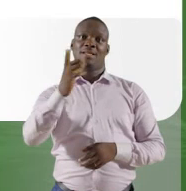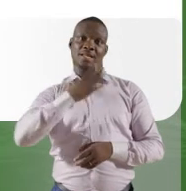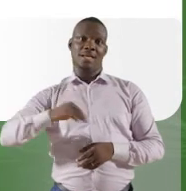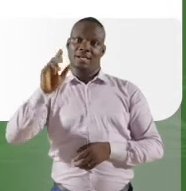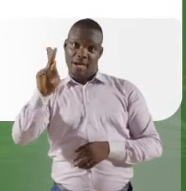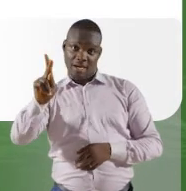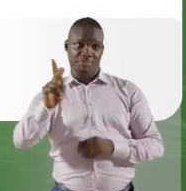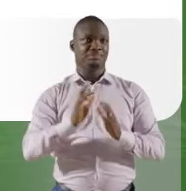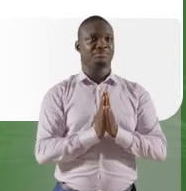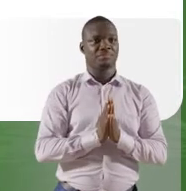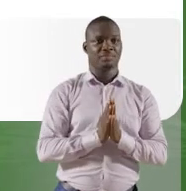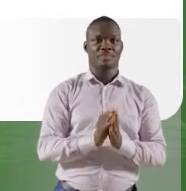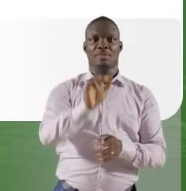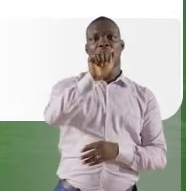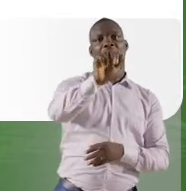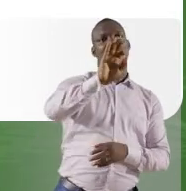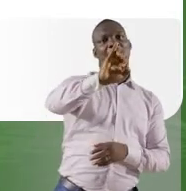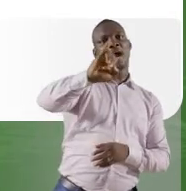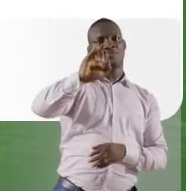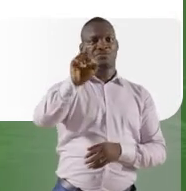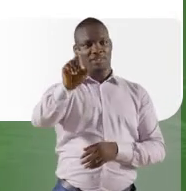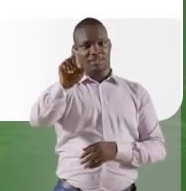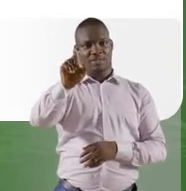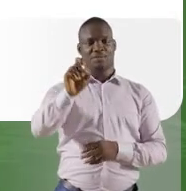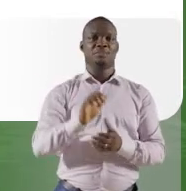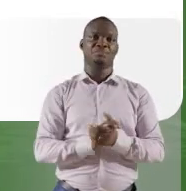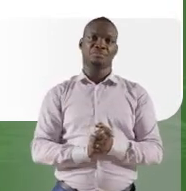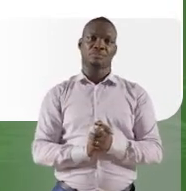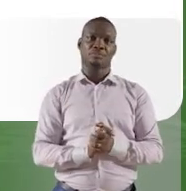et K d'affixes respectives